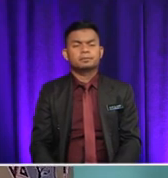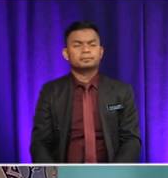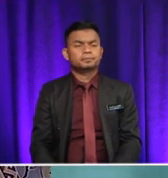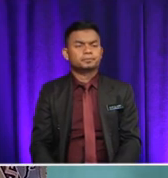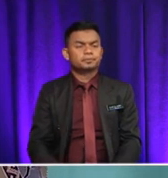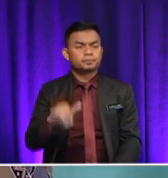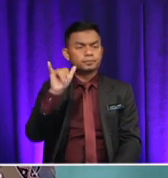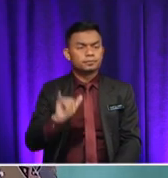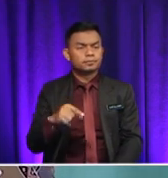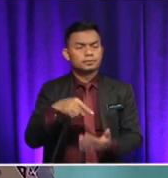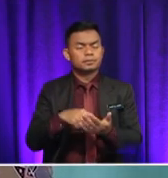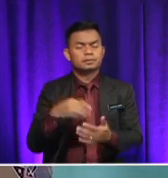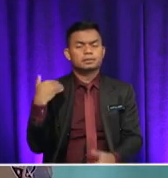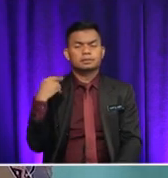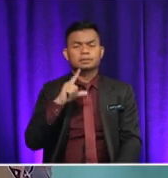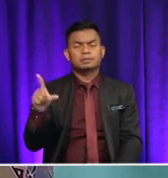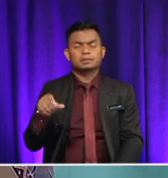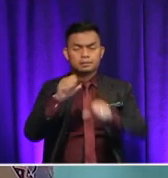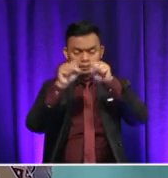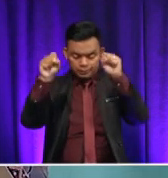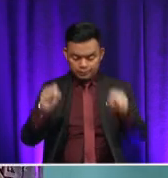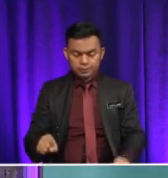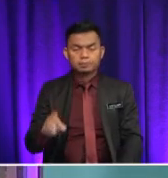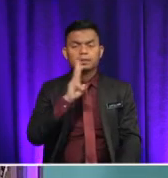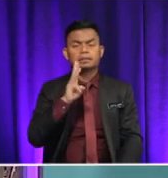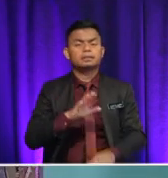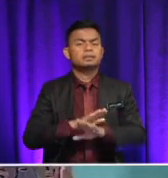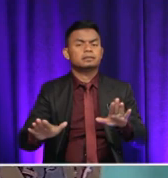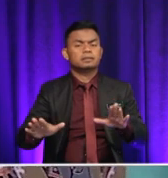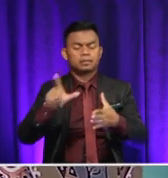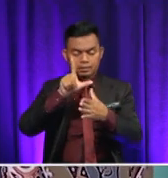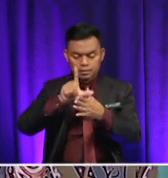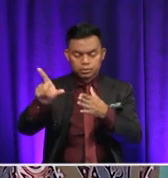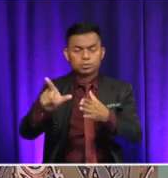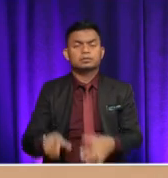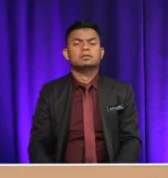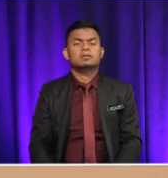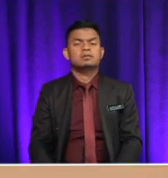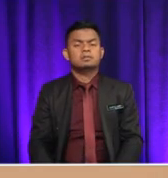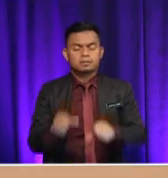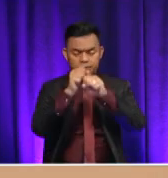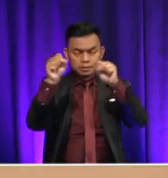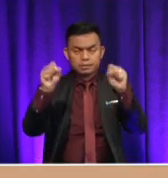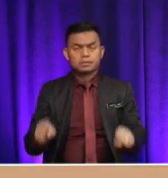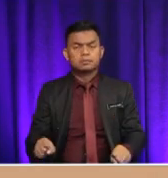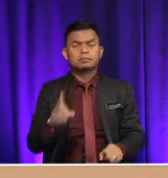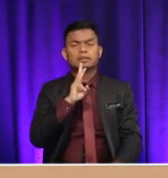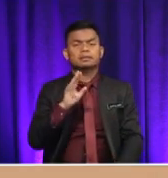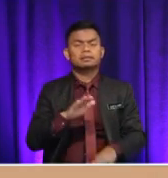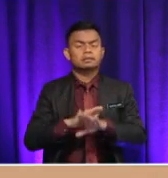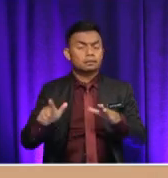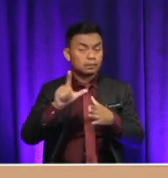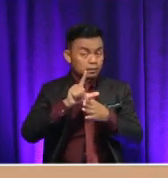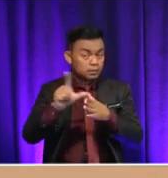pula Ela sistem air tidak langsung sistem Ai tidak langsung adalah sistem yang mendapat bakalan